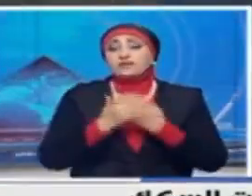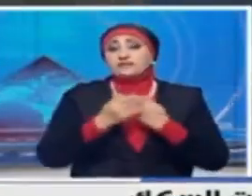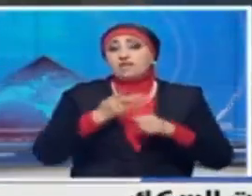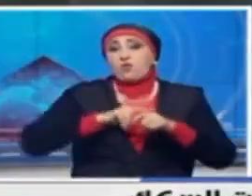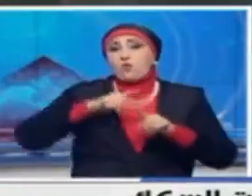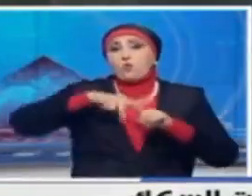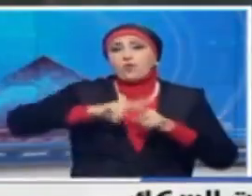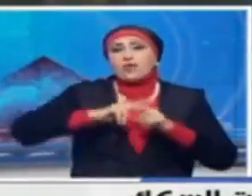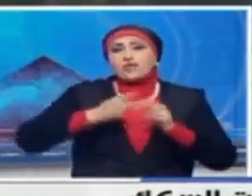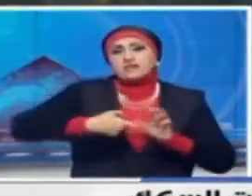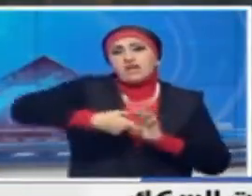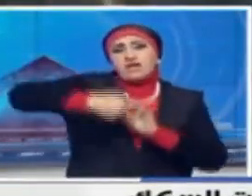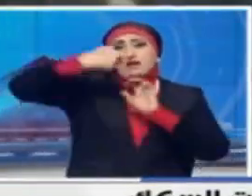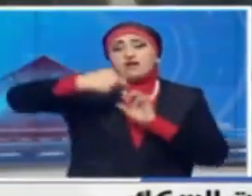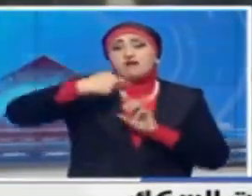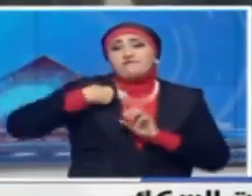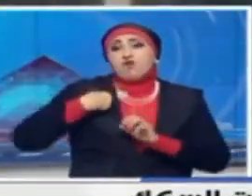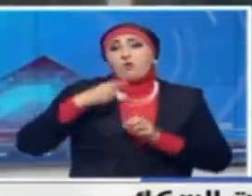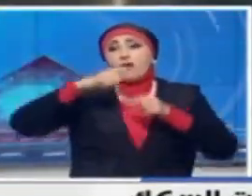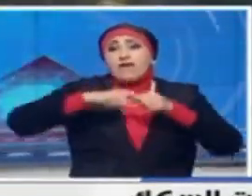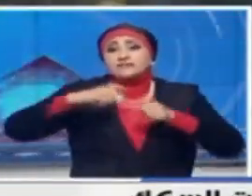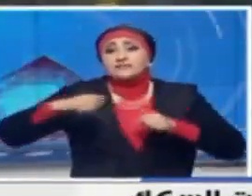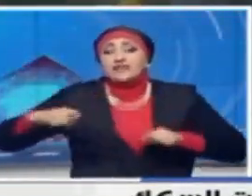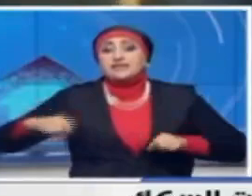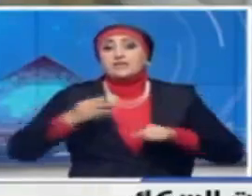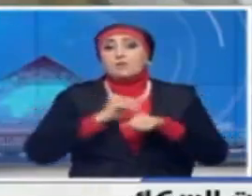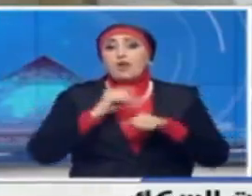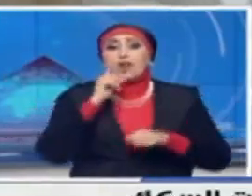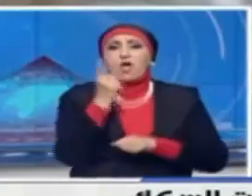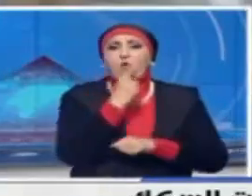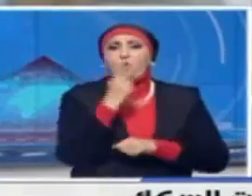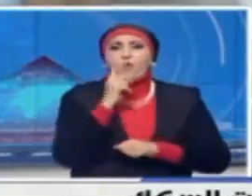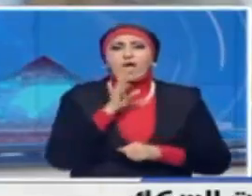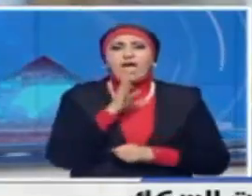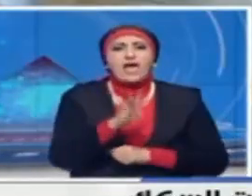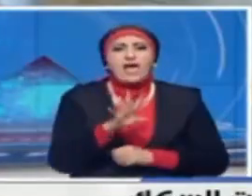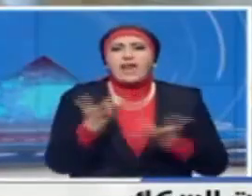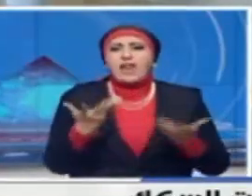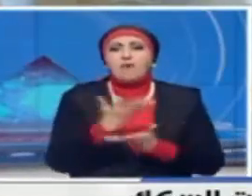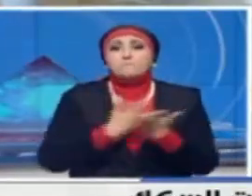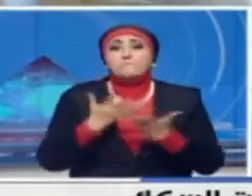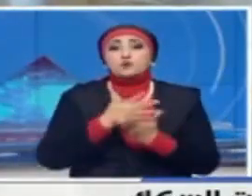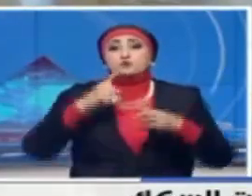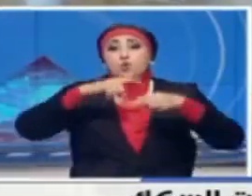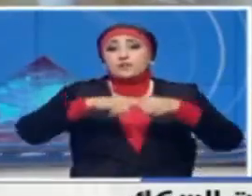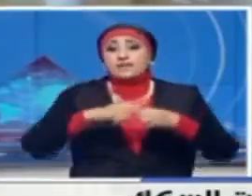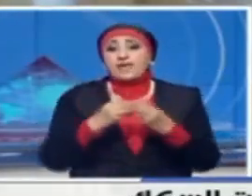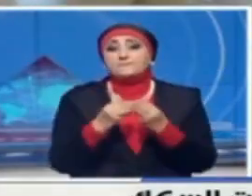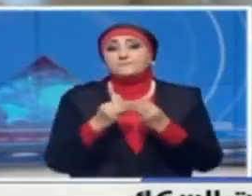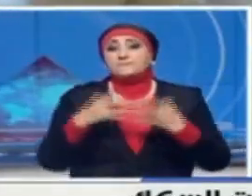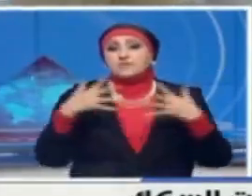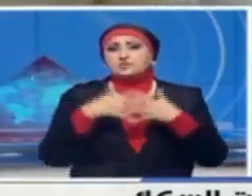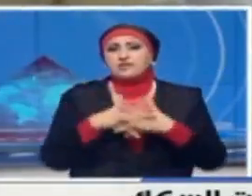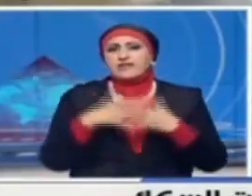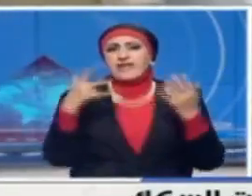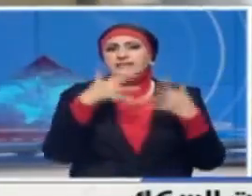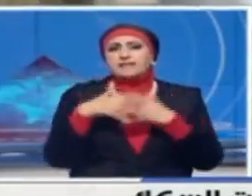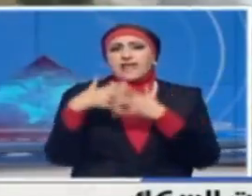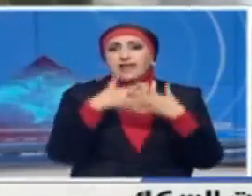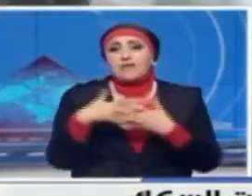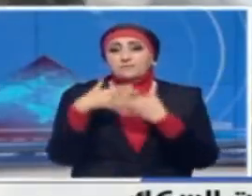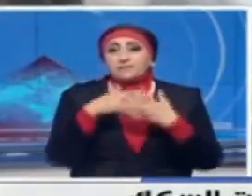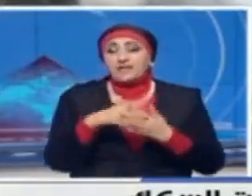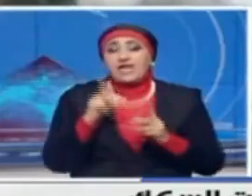بورش الرفع والتركيب والبواجي الجديدة. وخلال الجولة اطلع المهندس كامل الوزير على موقف مشروع التعاون مع